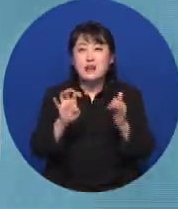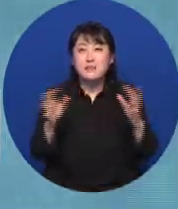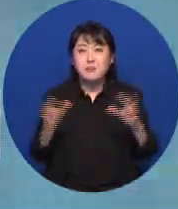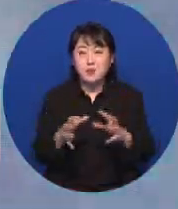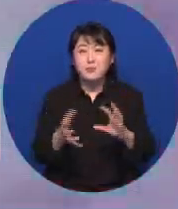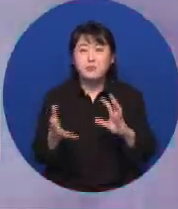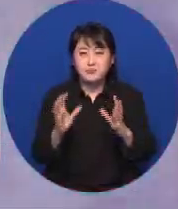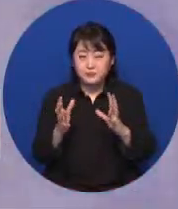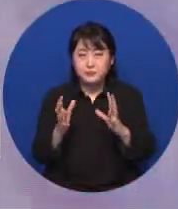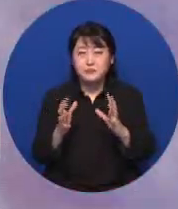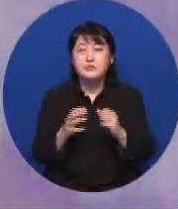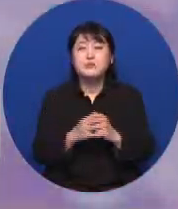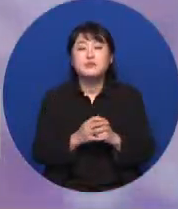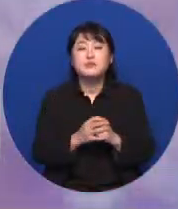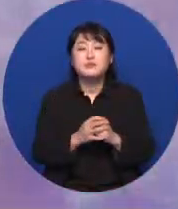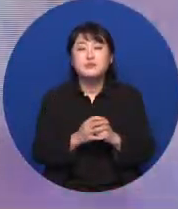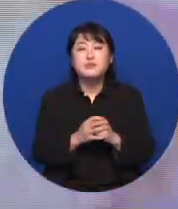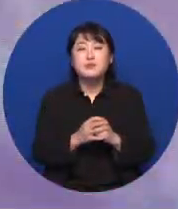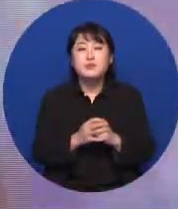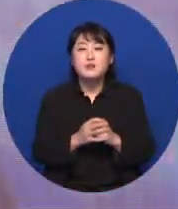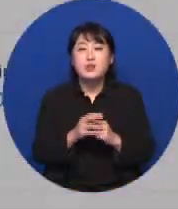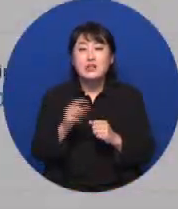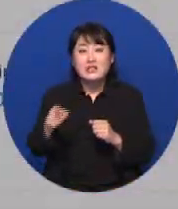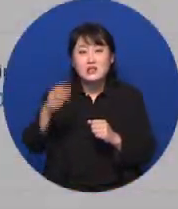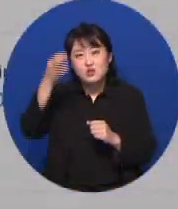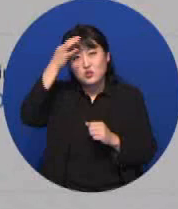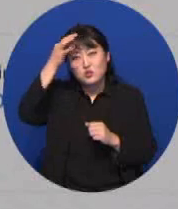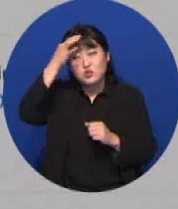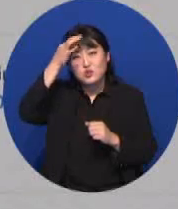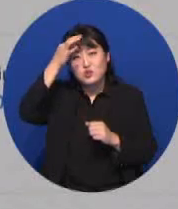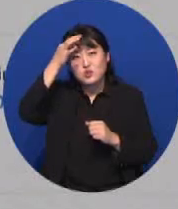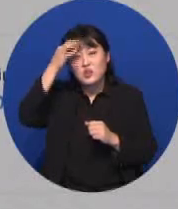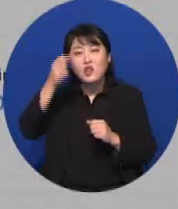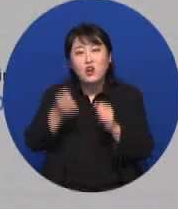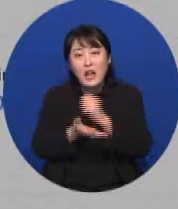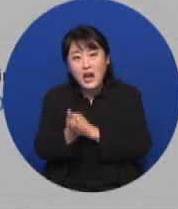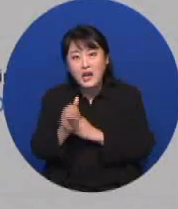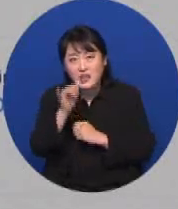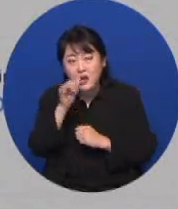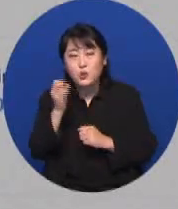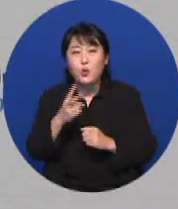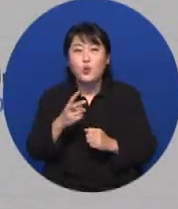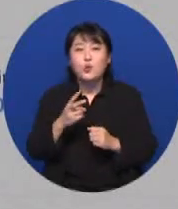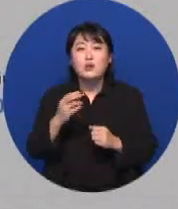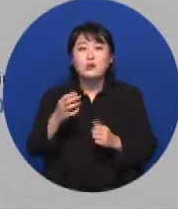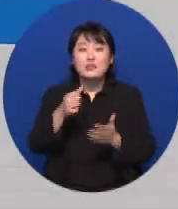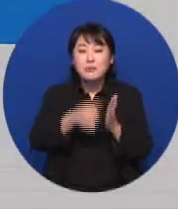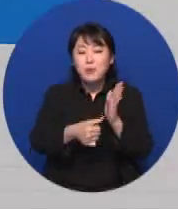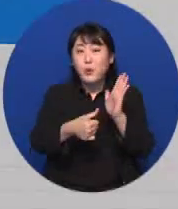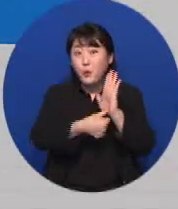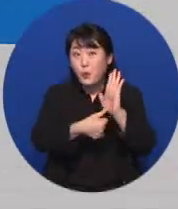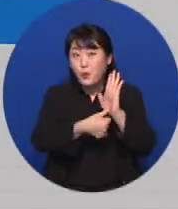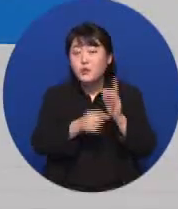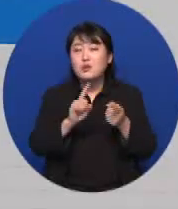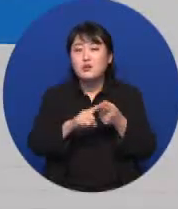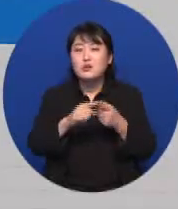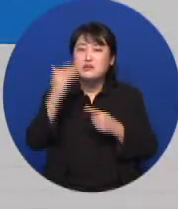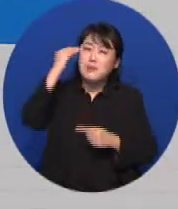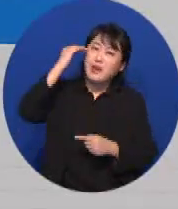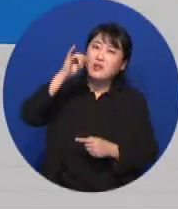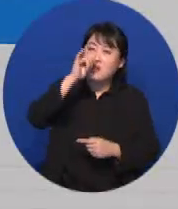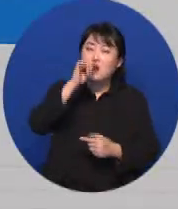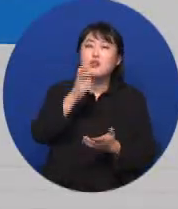전문가와 함께 협의체를 구성해 lft 가 지식재산권의 미치는 영향과 상표권 침해에 대응하기 위한 규정을 마련할